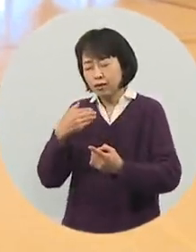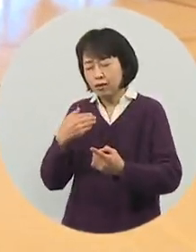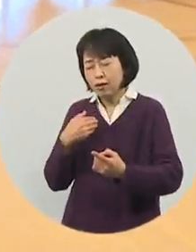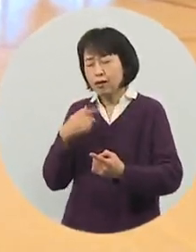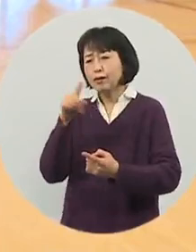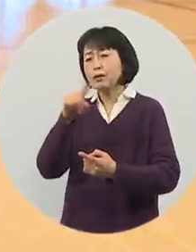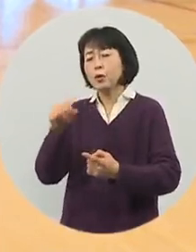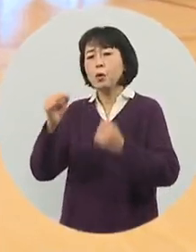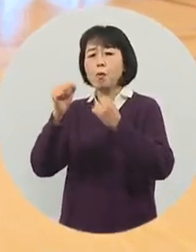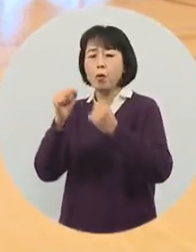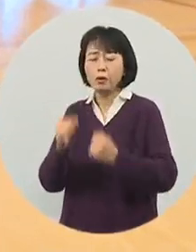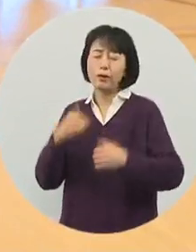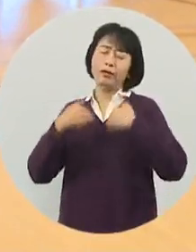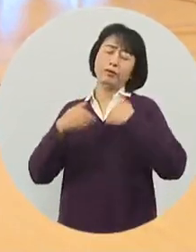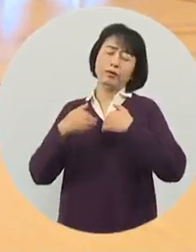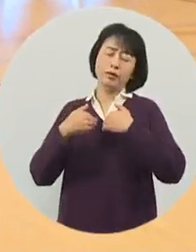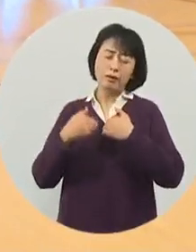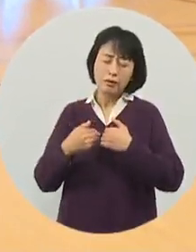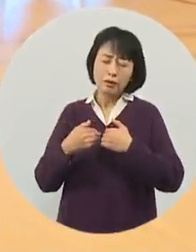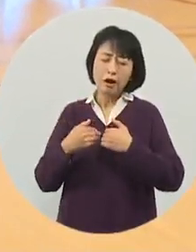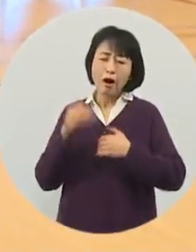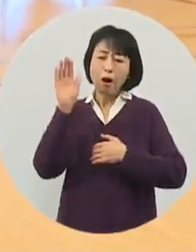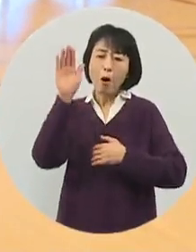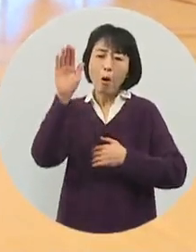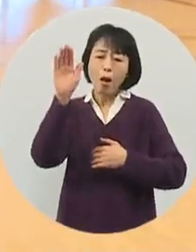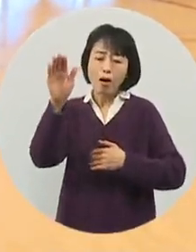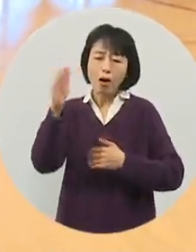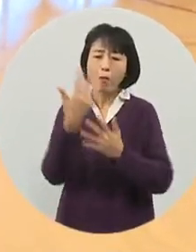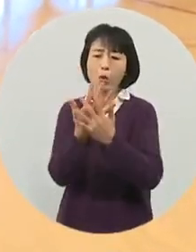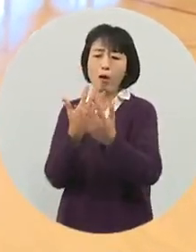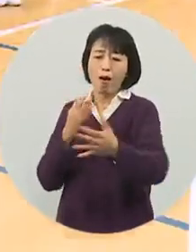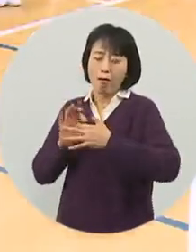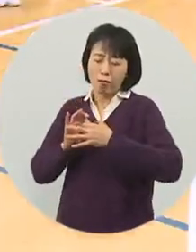またこの大会が続けていけるといいかなと思っています。